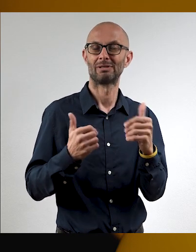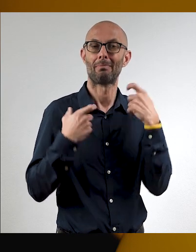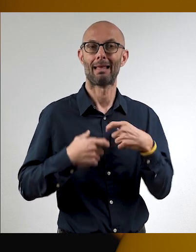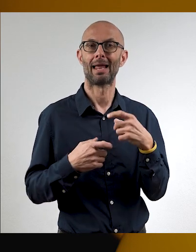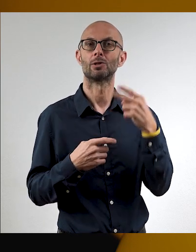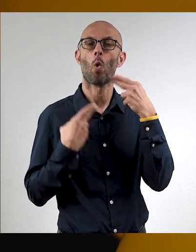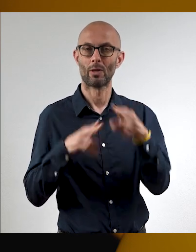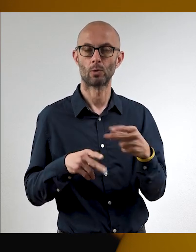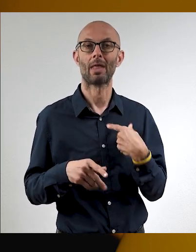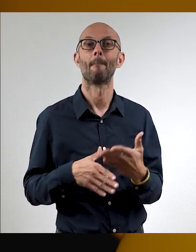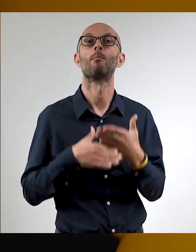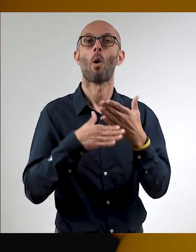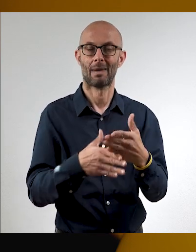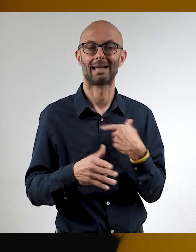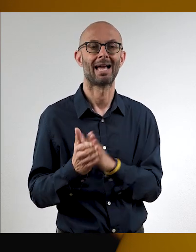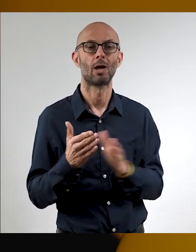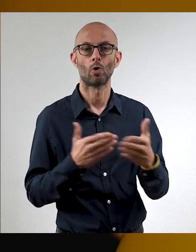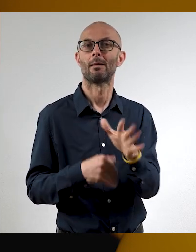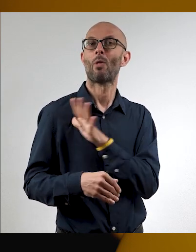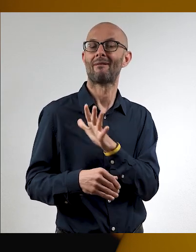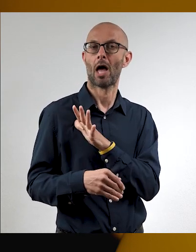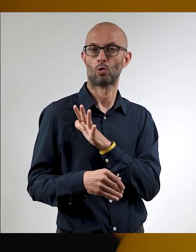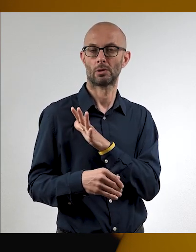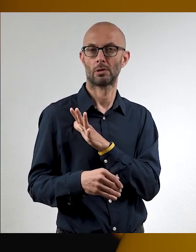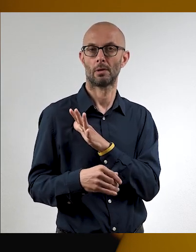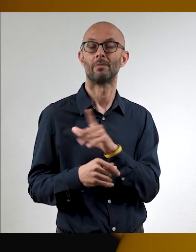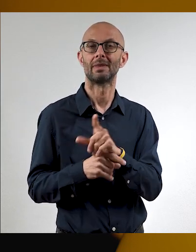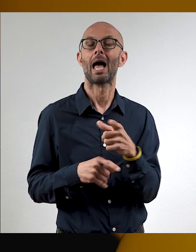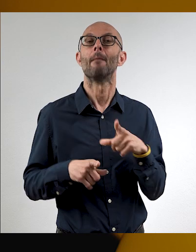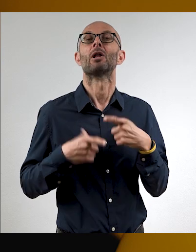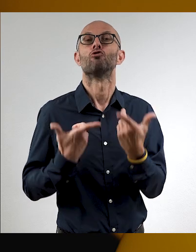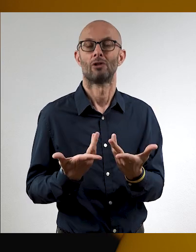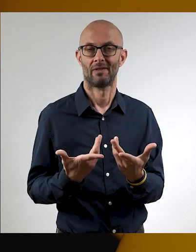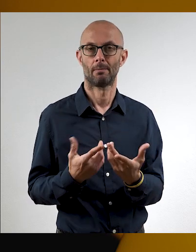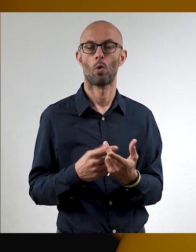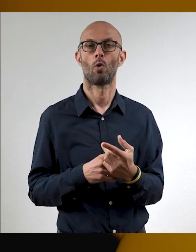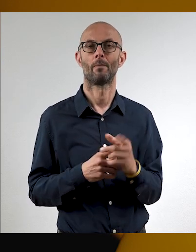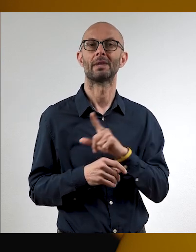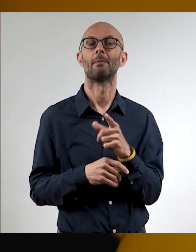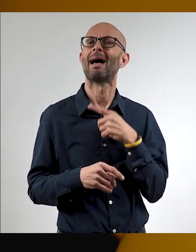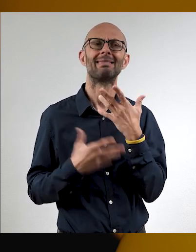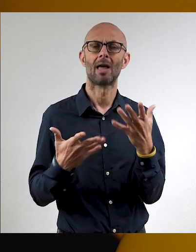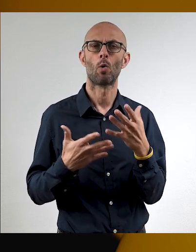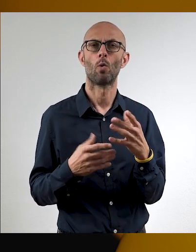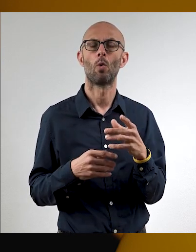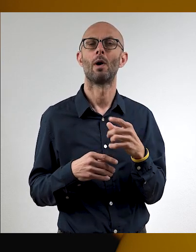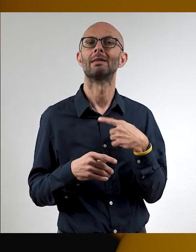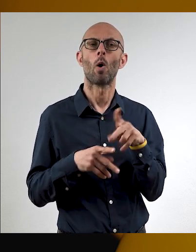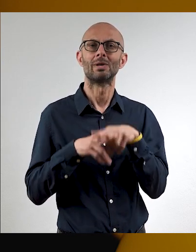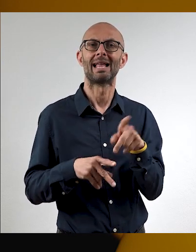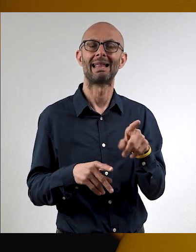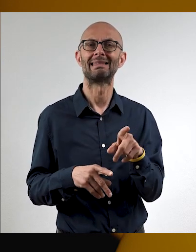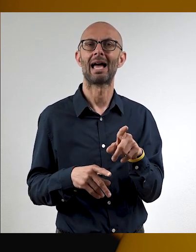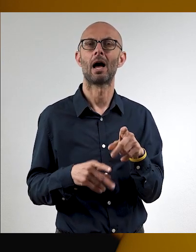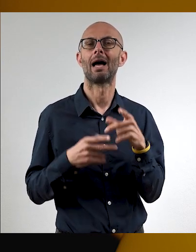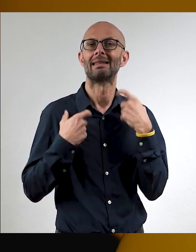telesni odziv nam pomaga, da se izognemo nevarnosti, da preživimo. Je pa tako, da ostane ta